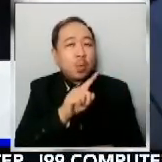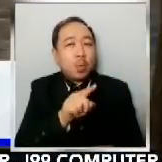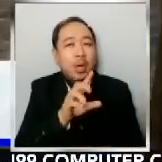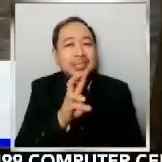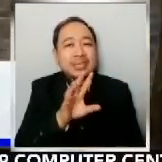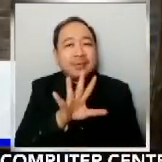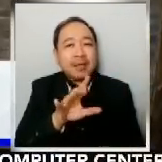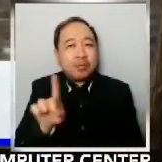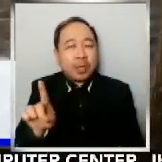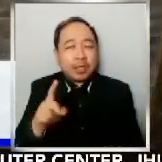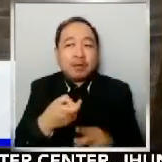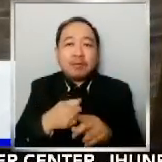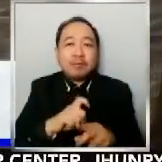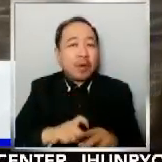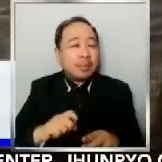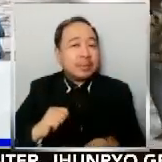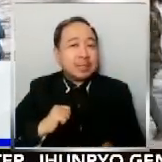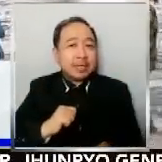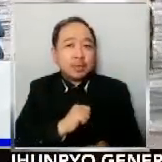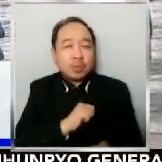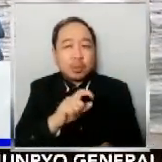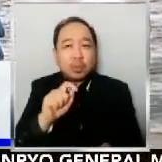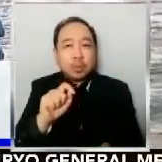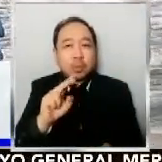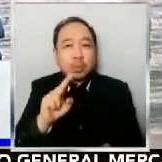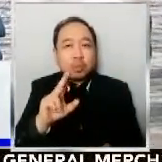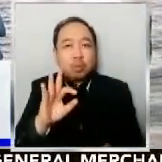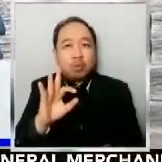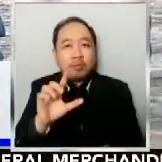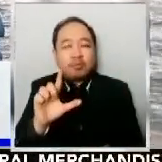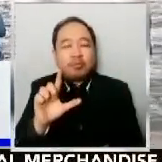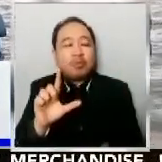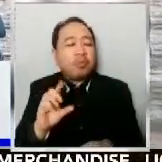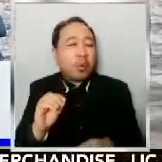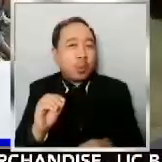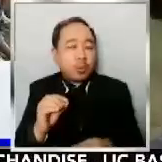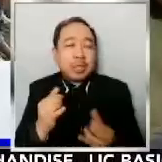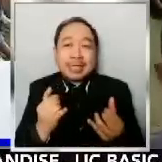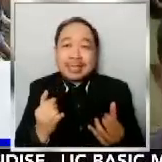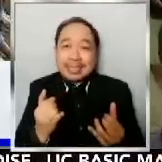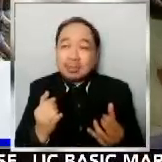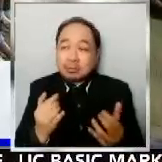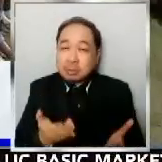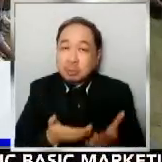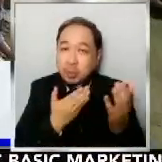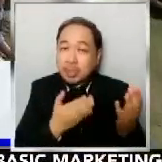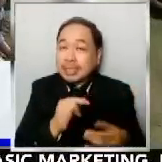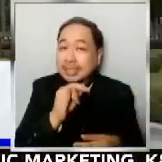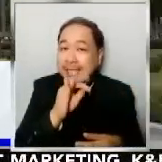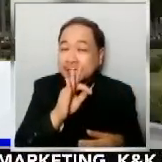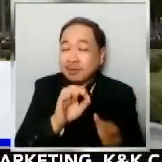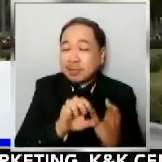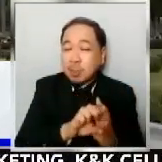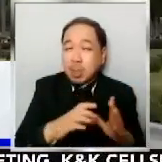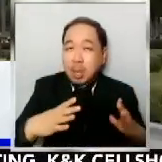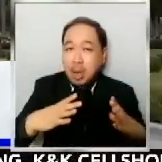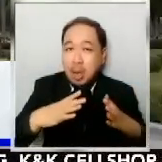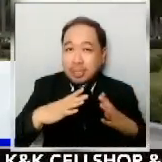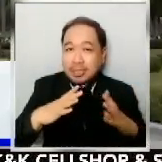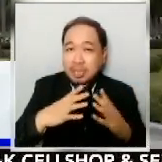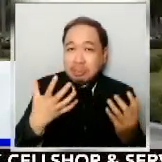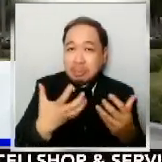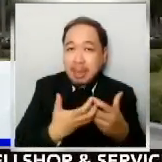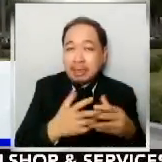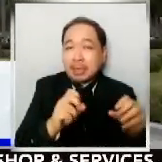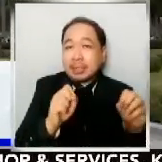Tulfo. Alinsunod sa panukala, kung ang holiday ay matatapat sa weekend gaya ng Sabado o Linggo, eh dapat ang